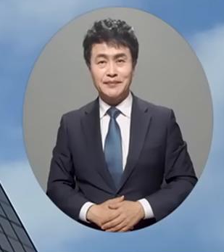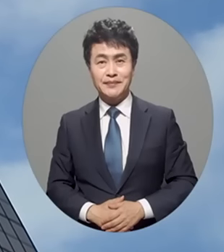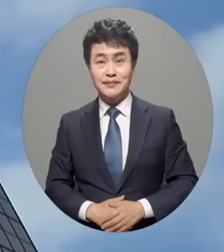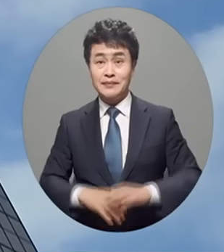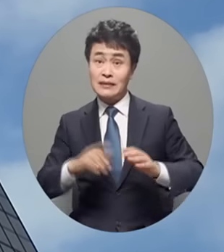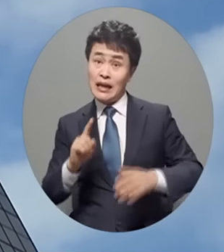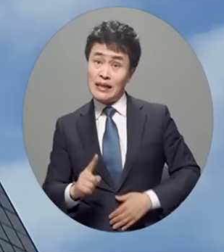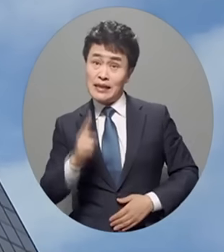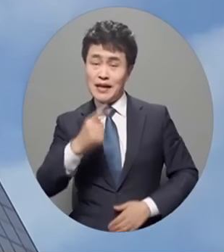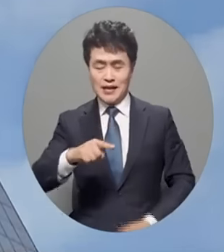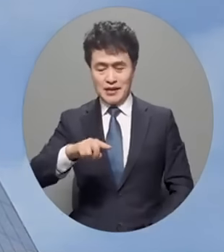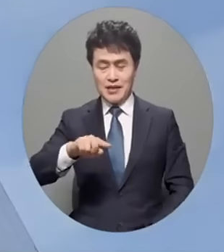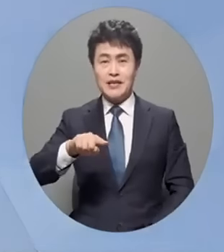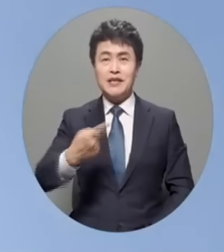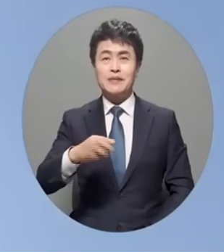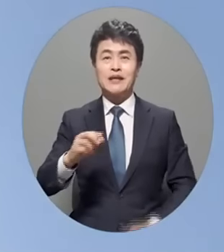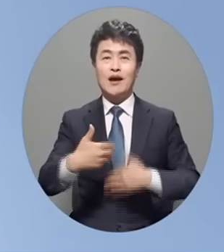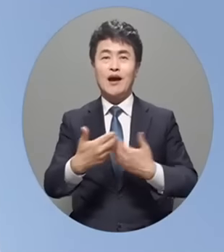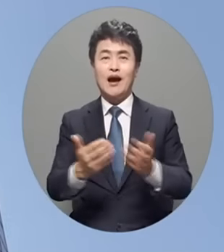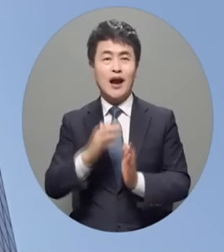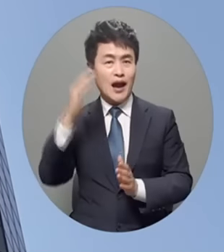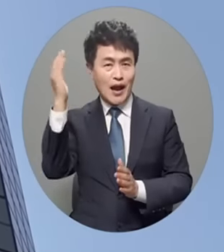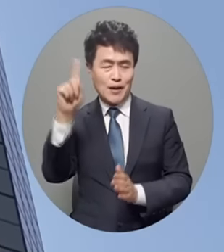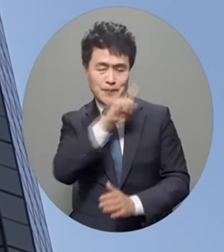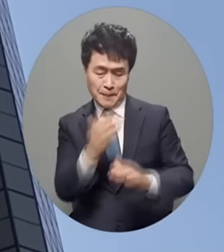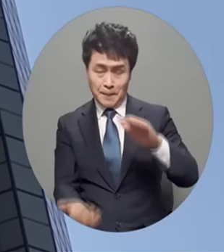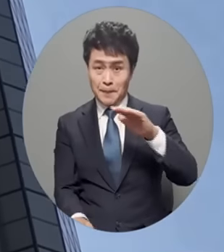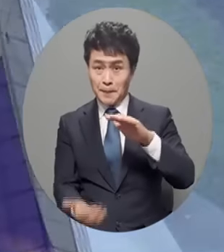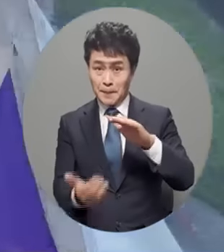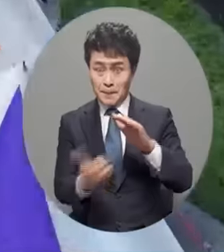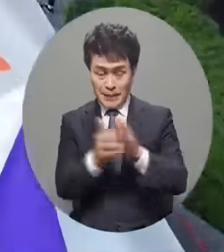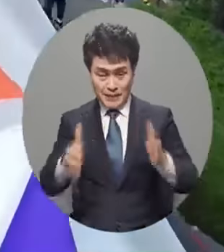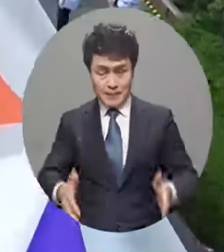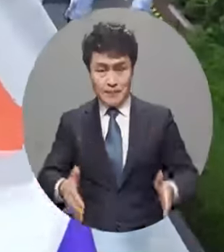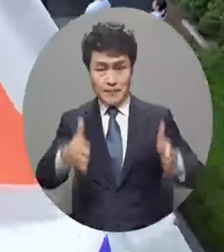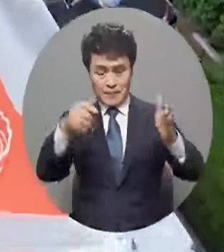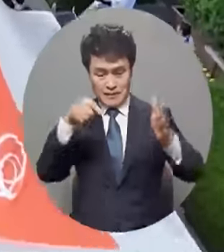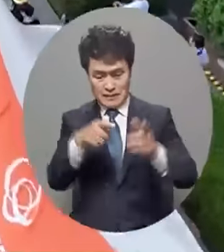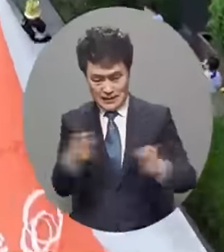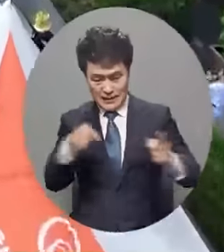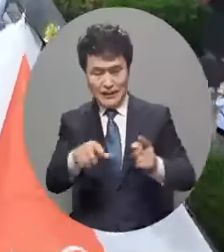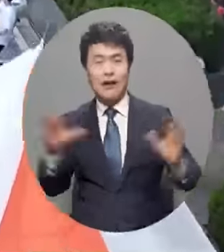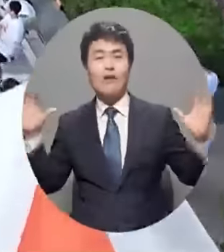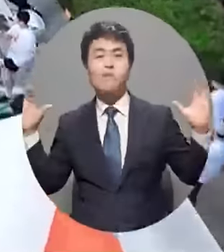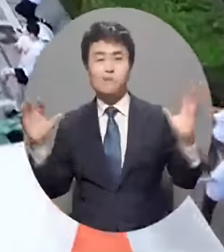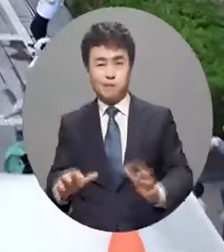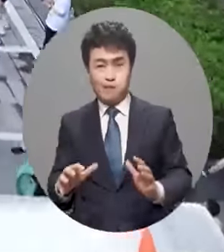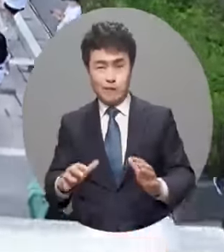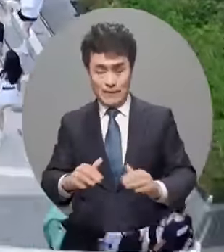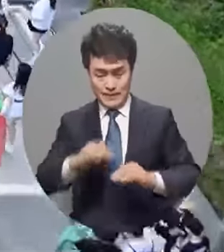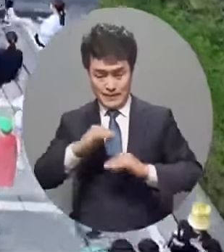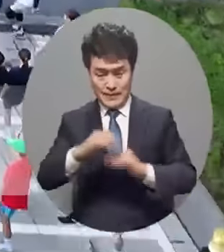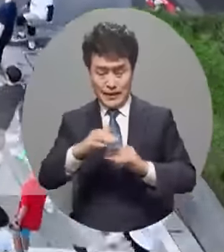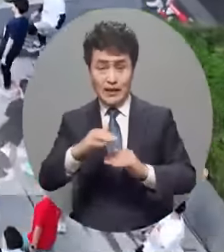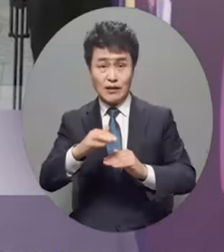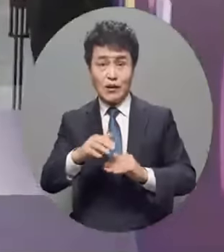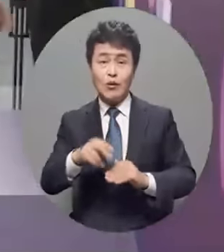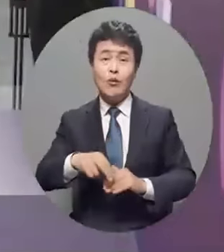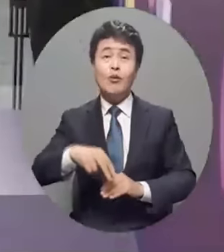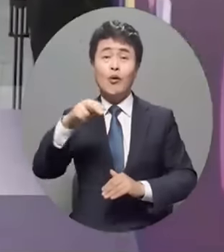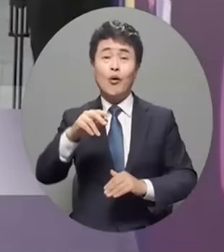높이 249m, 한때 우리나라 최고층이었던 빌딩 아래 사람들이 모였습니다. 계단으로 건물을 올라가는